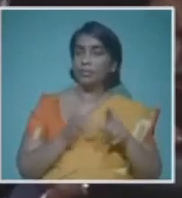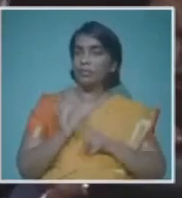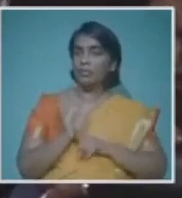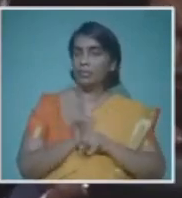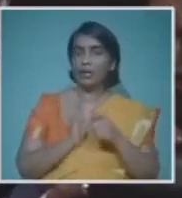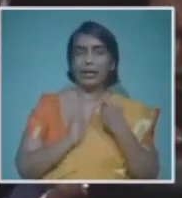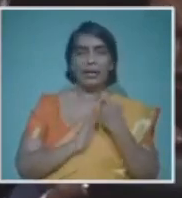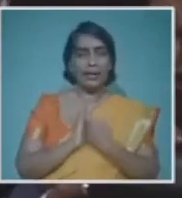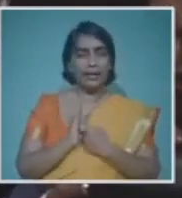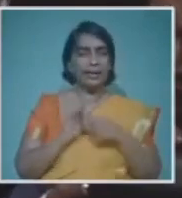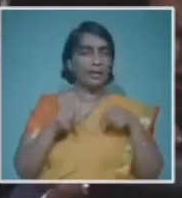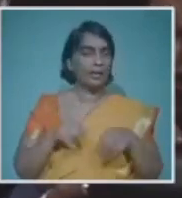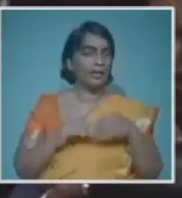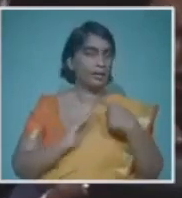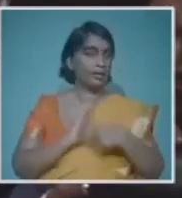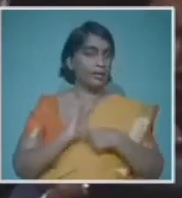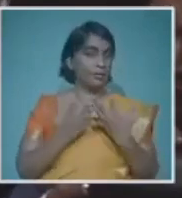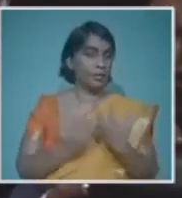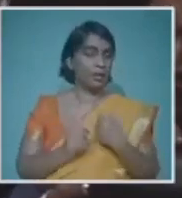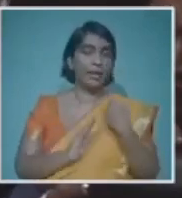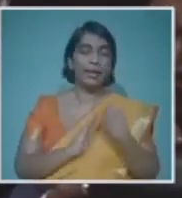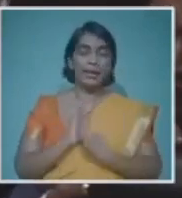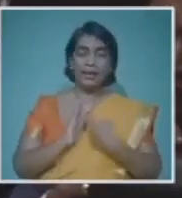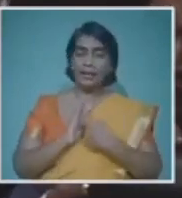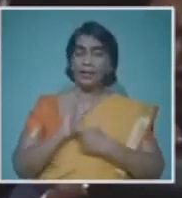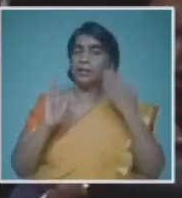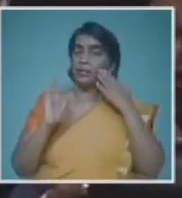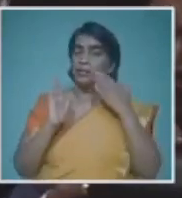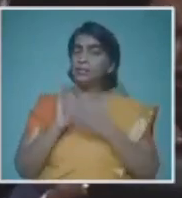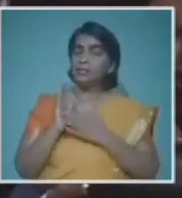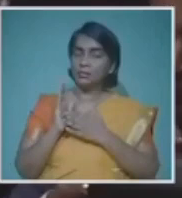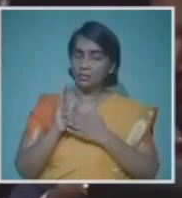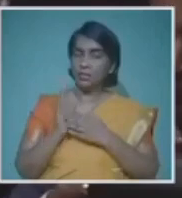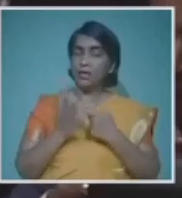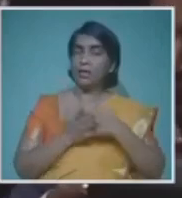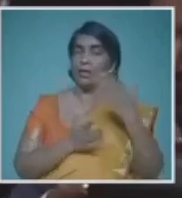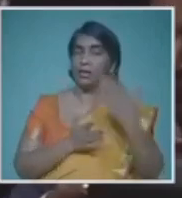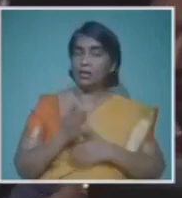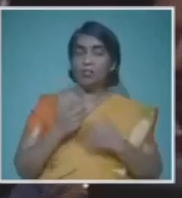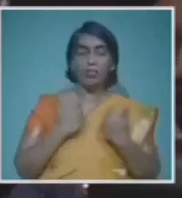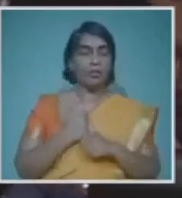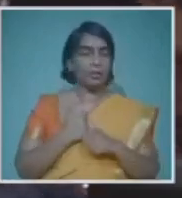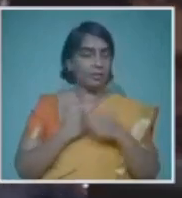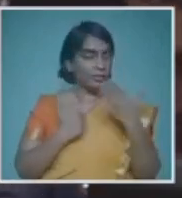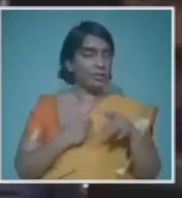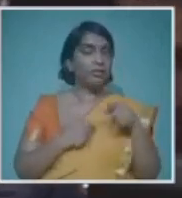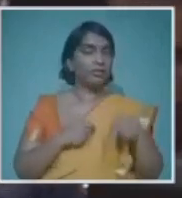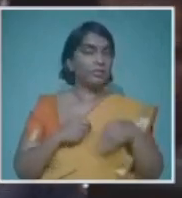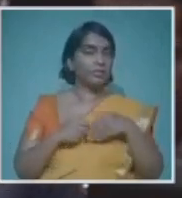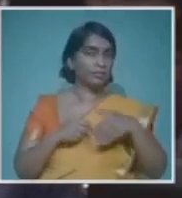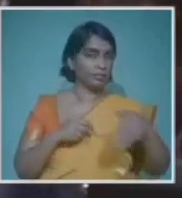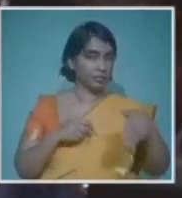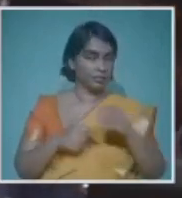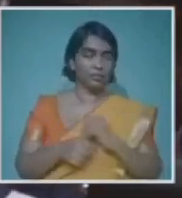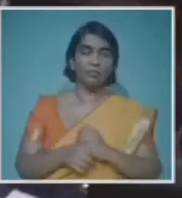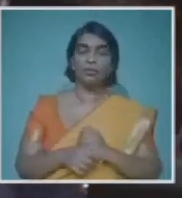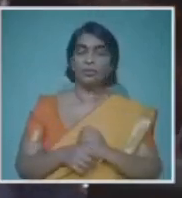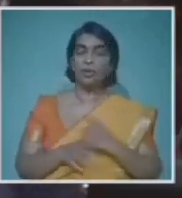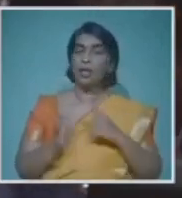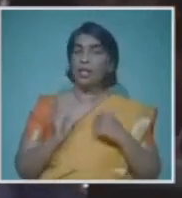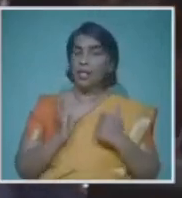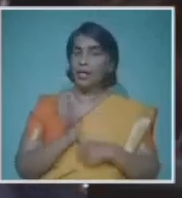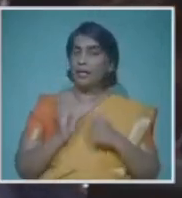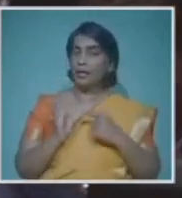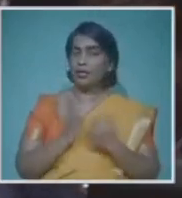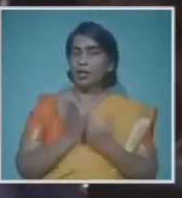ගිය නීති සහ අද රටට අවශ්‍ය නීති පිළිබඳව වාර්තා සකස් කරලා මේ වන විටත් අනපනත්